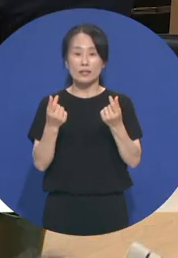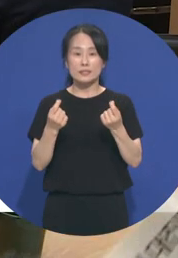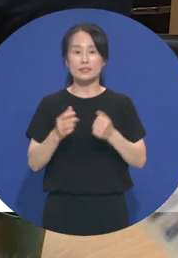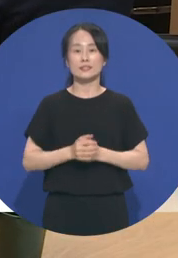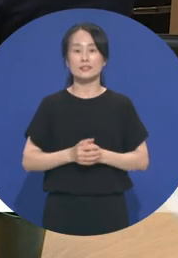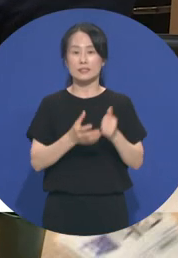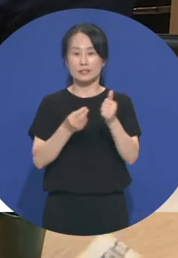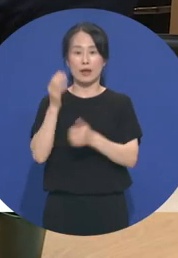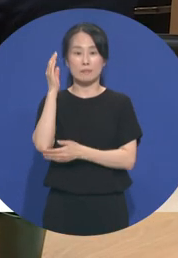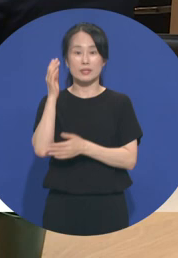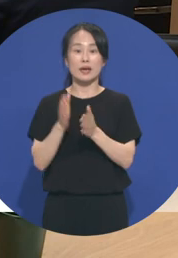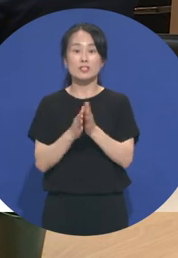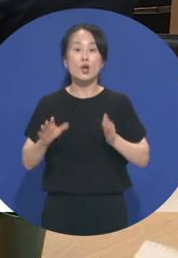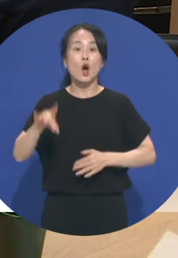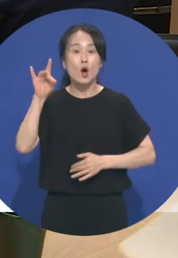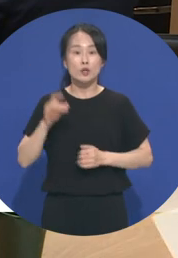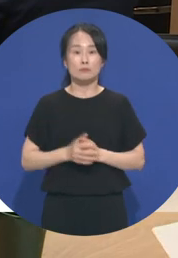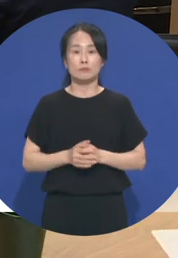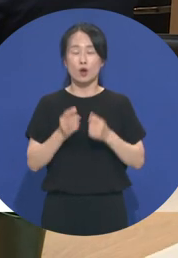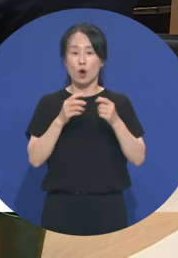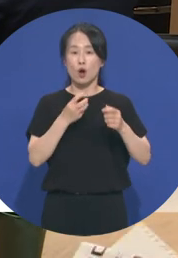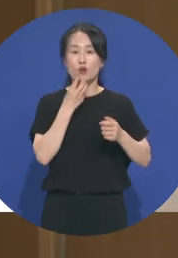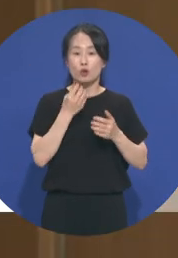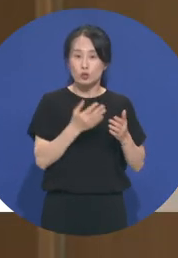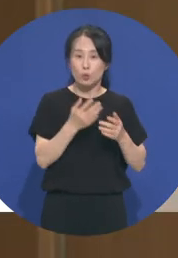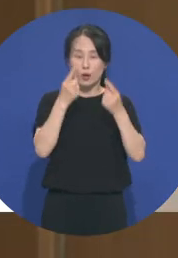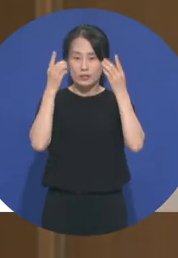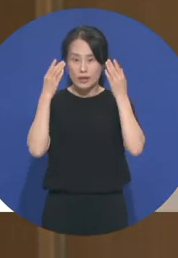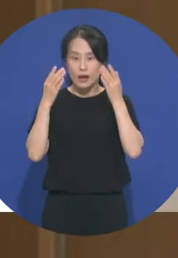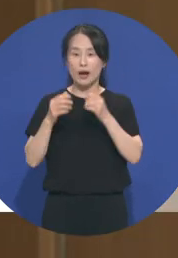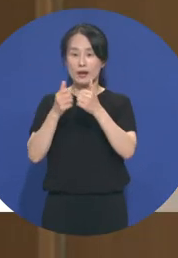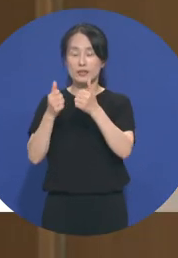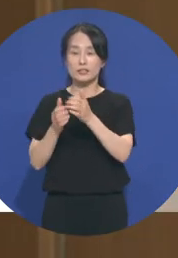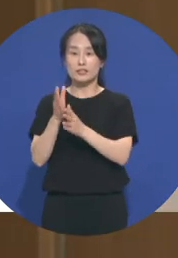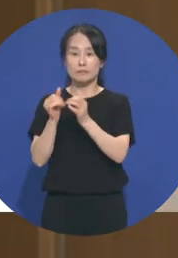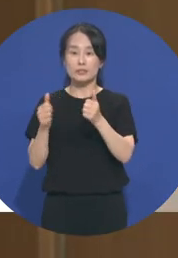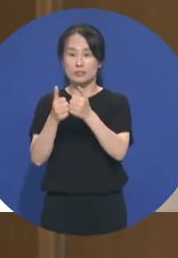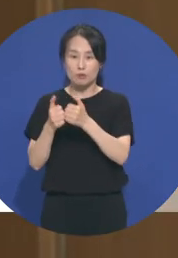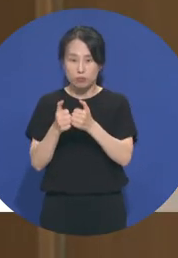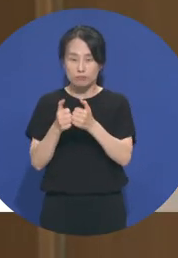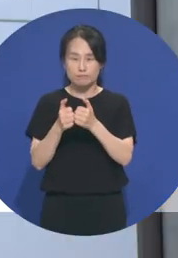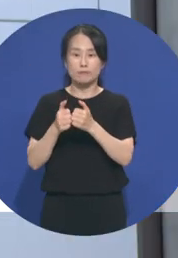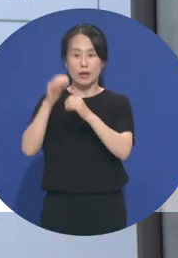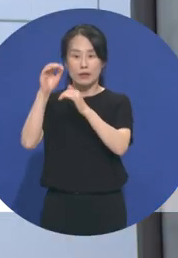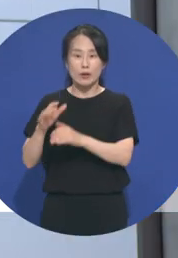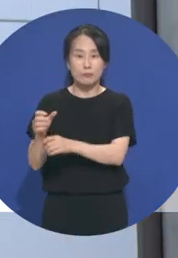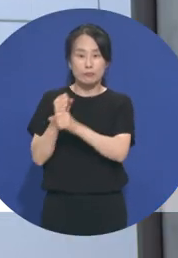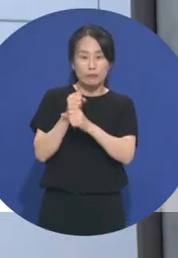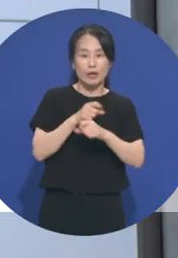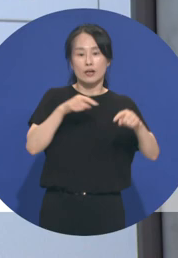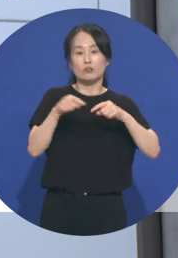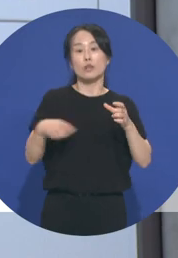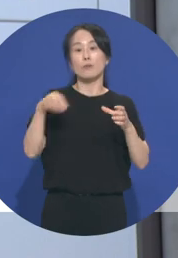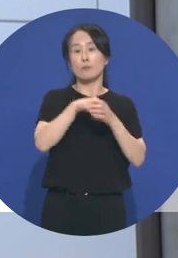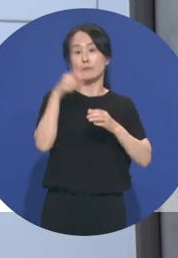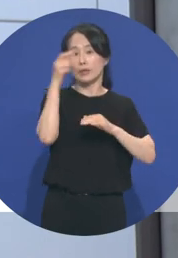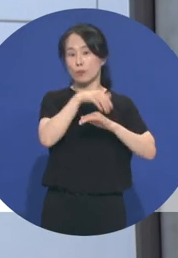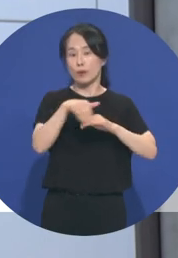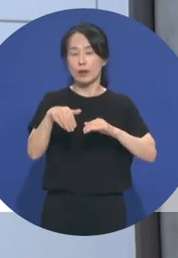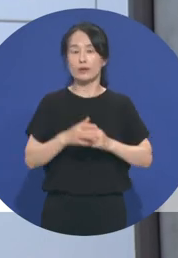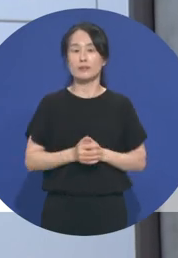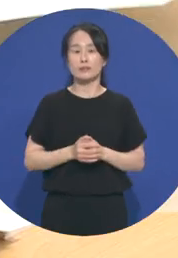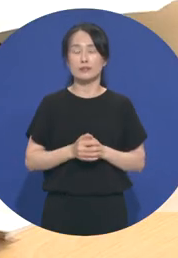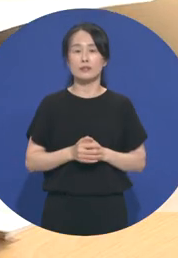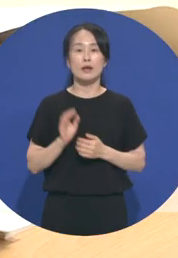함께하는 릴레이 세미나의 첫 시작으로 도화 대학 시민 단체가 함께 논의한 내용은 정책에 반영할 계획입니다